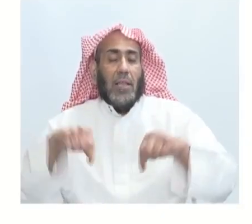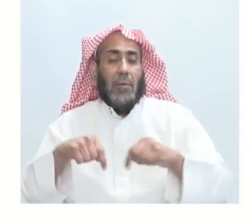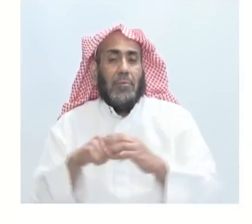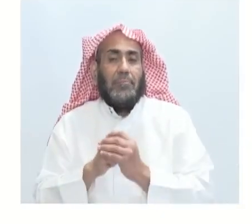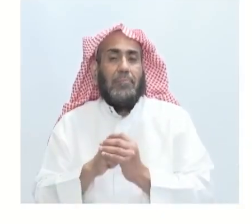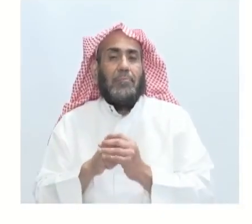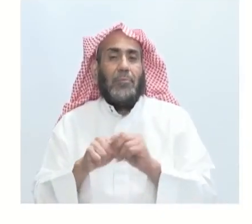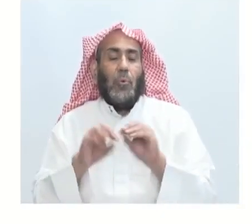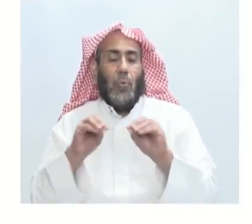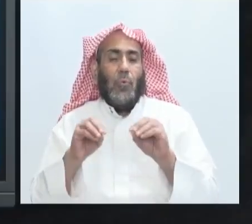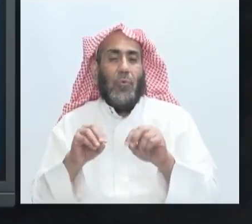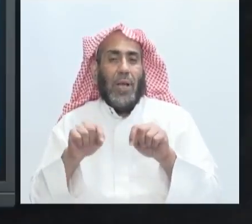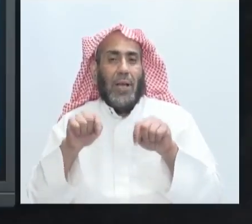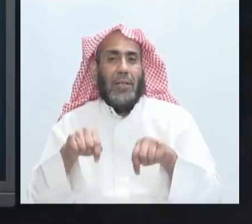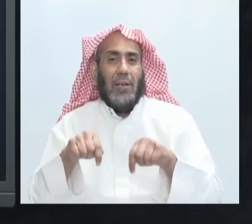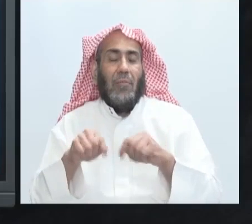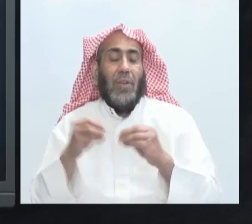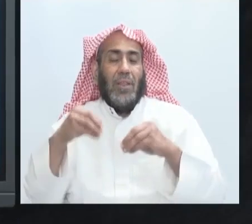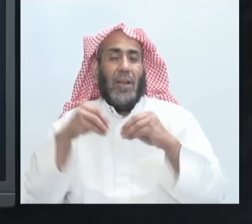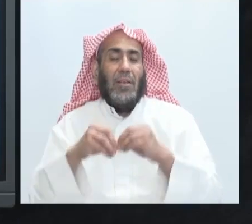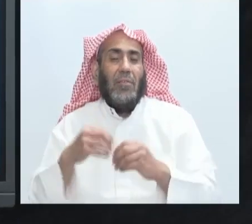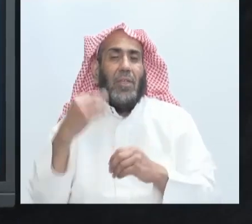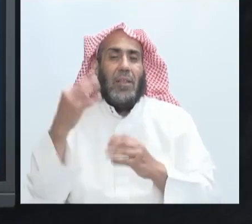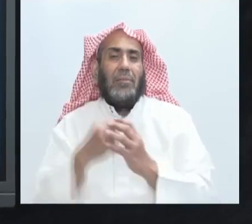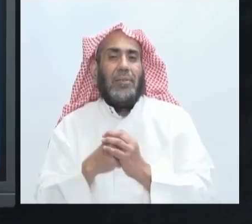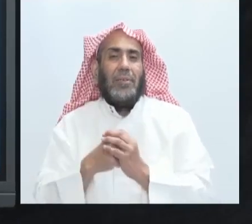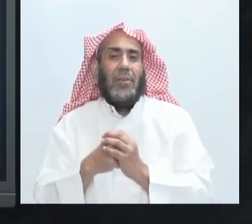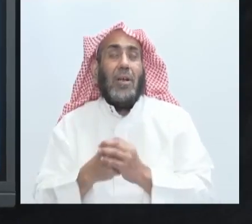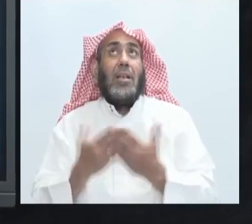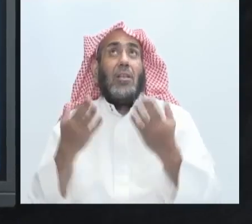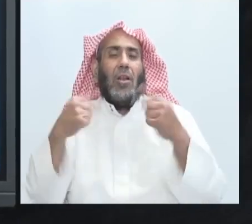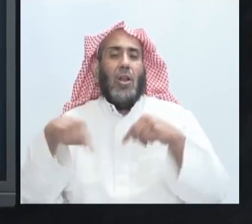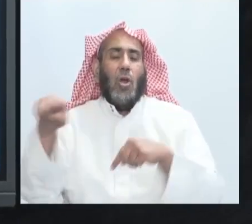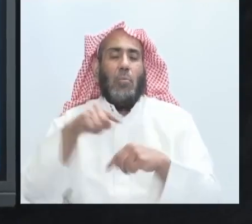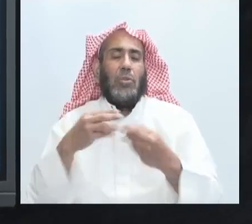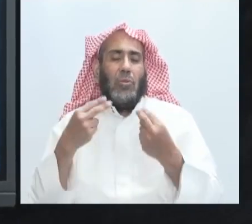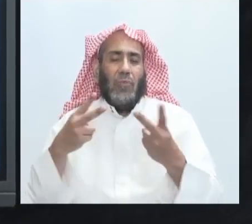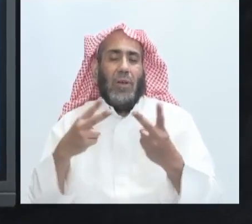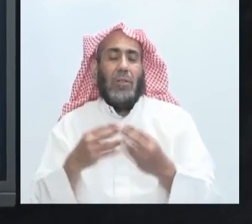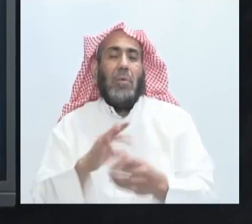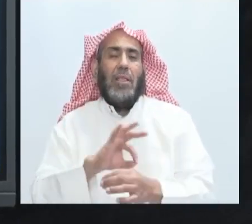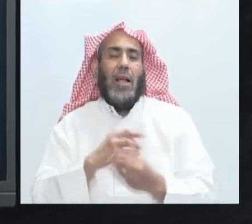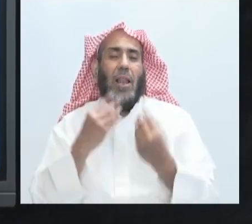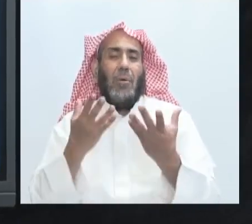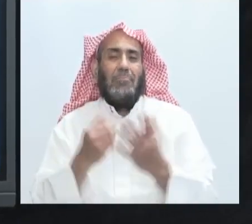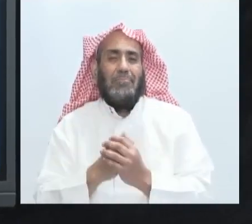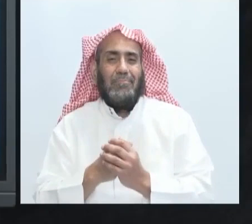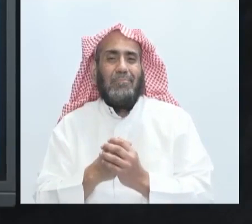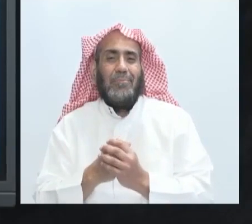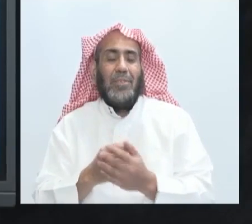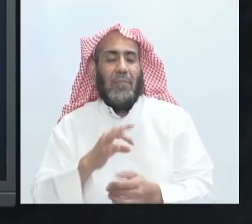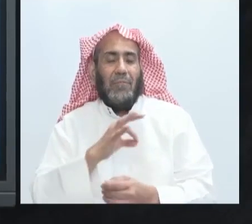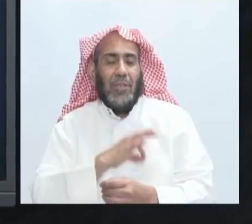اردنا ان نورده في الاثراء الثالث نسال الله لكم التوفيق ونتمنى ان تكون يعني قد